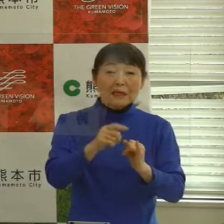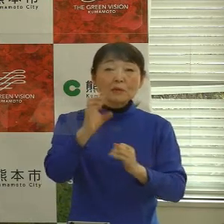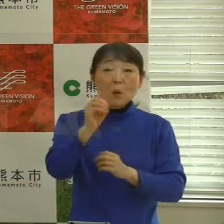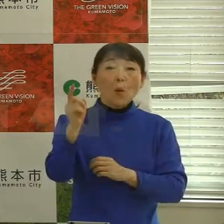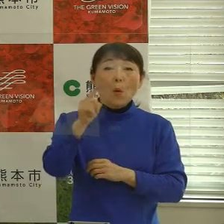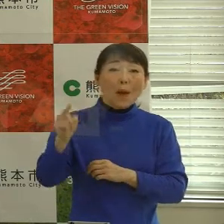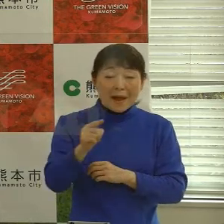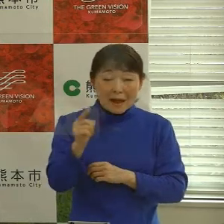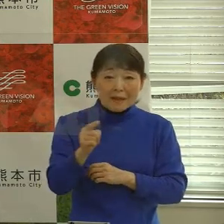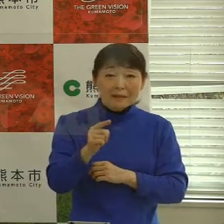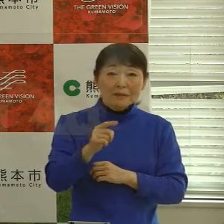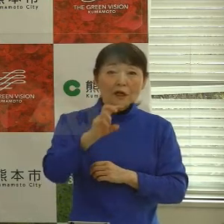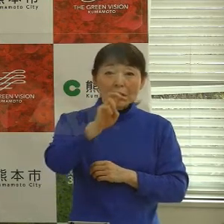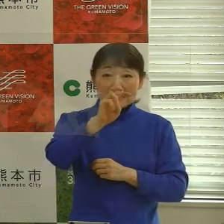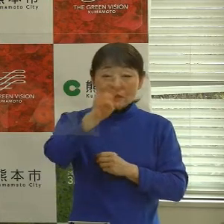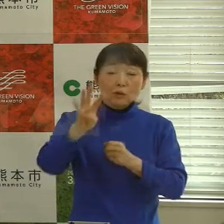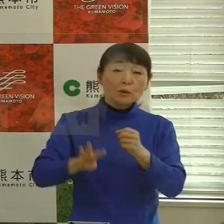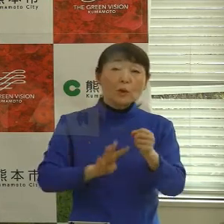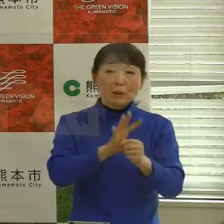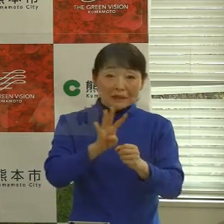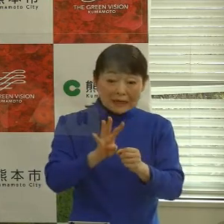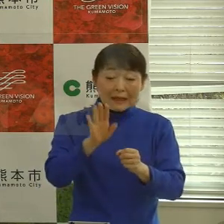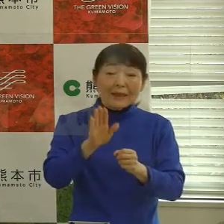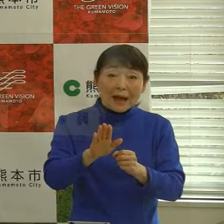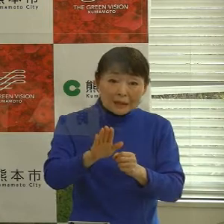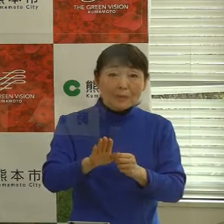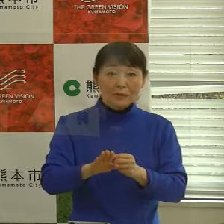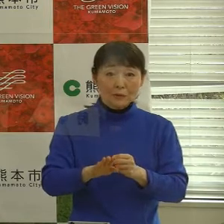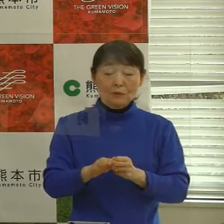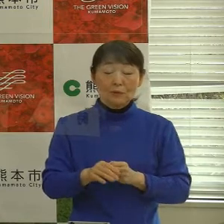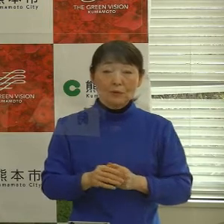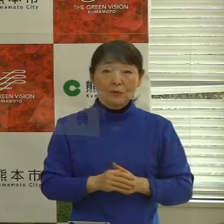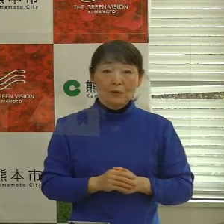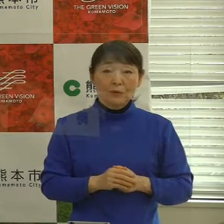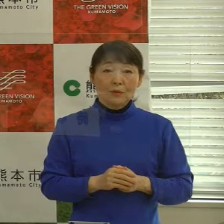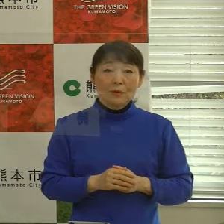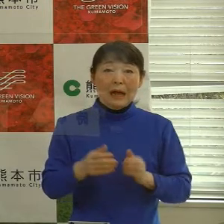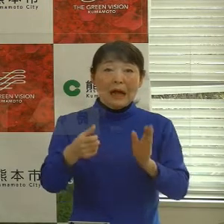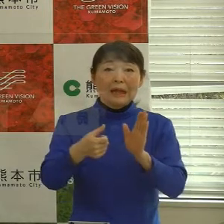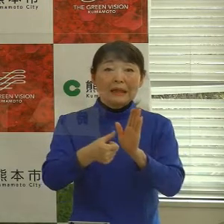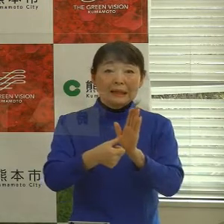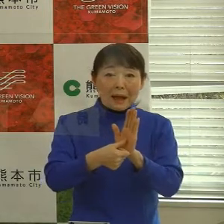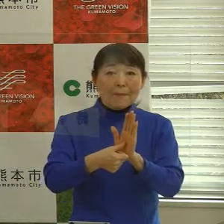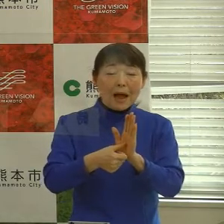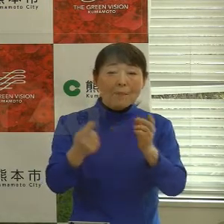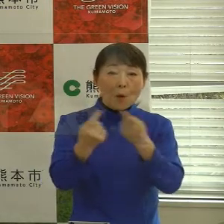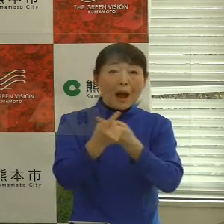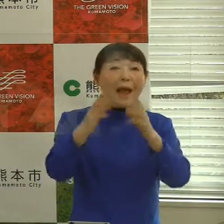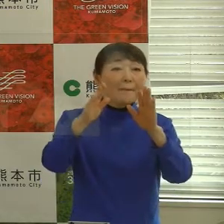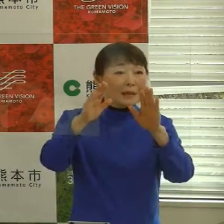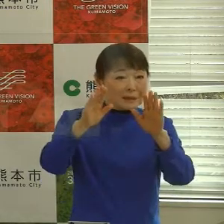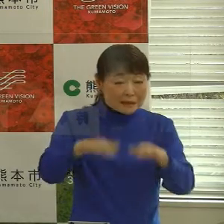番号も24時間で、ございますので、あの名前も変えました。